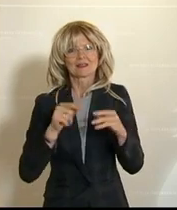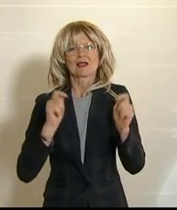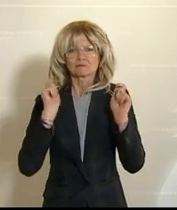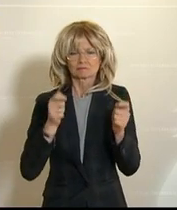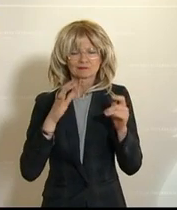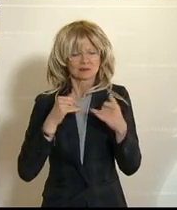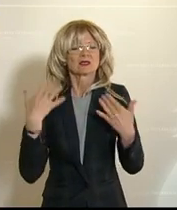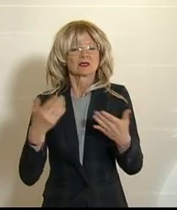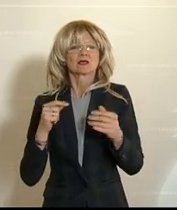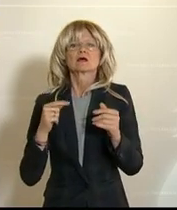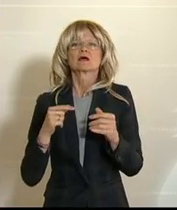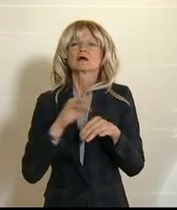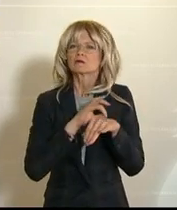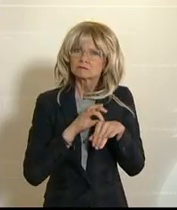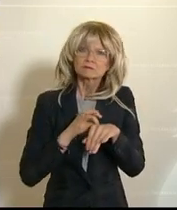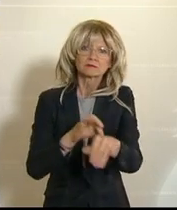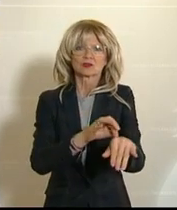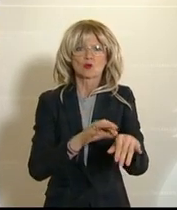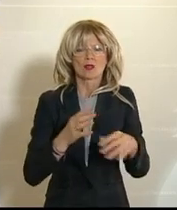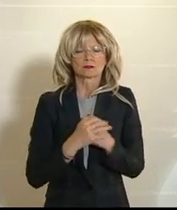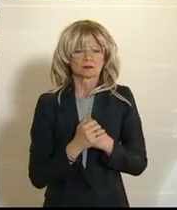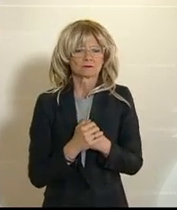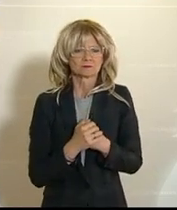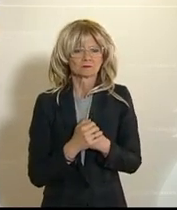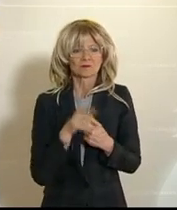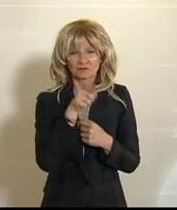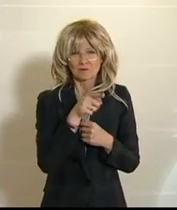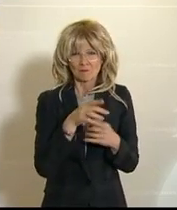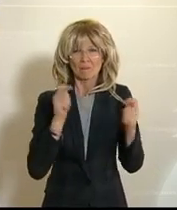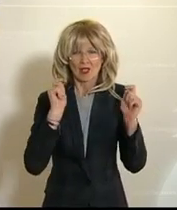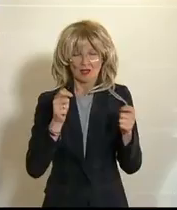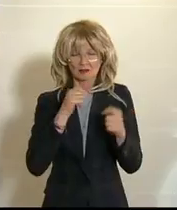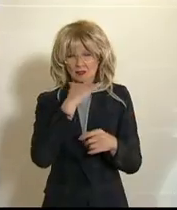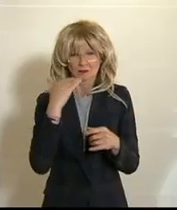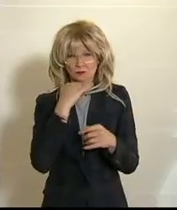Entschließungsantrag ist ausreichend unterstützt, ordnungsgemäß eingebracht und steht somit auch. Peter Wurm von den